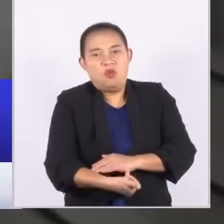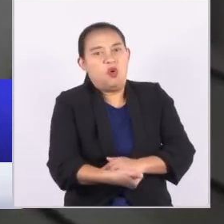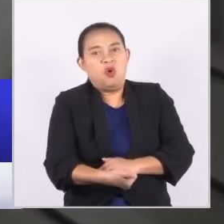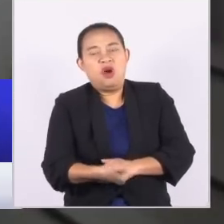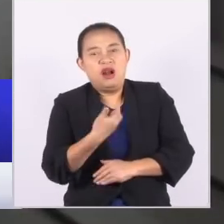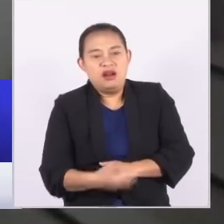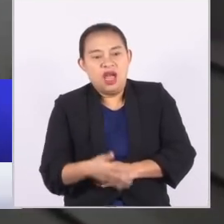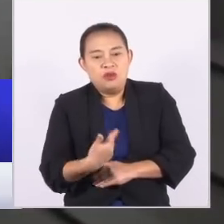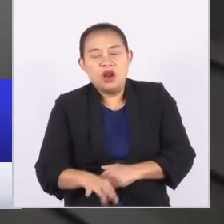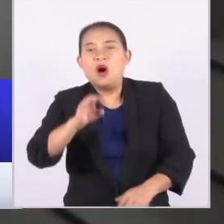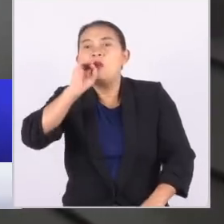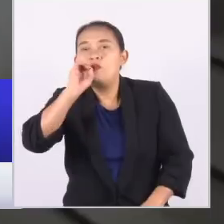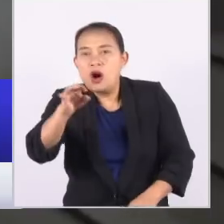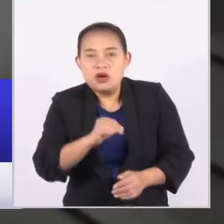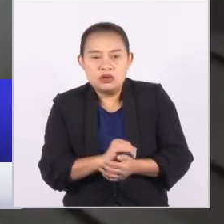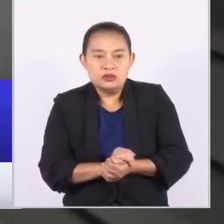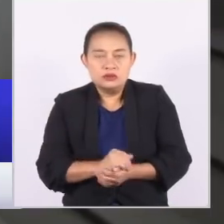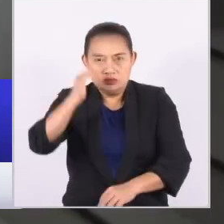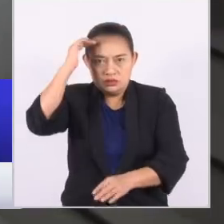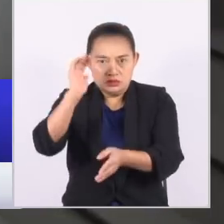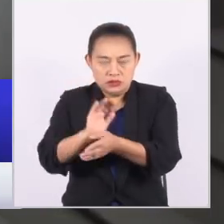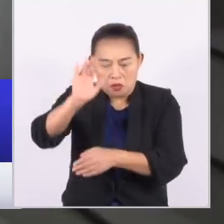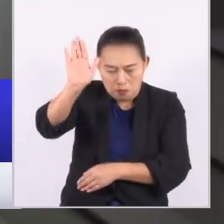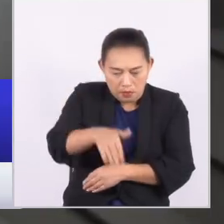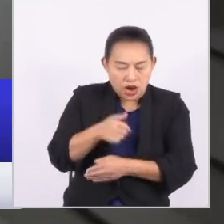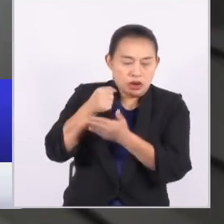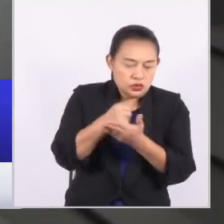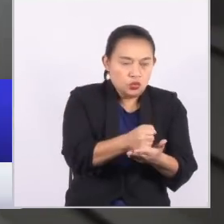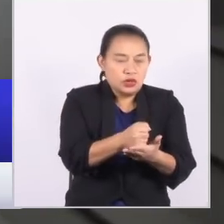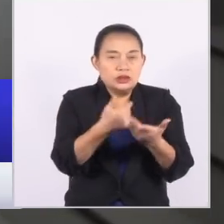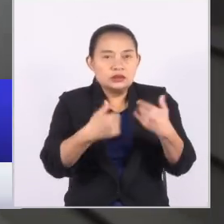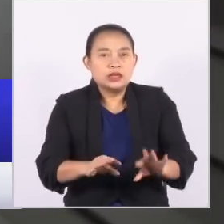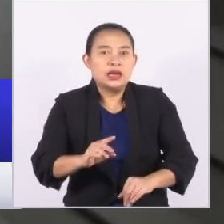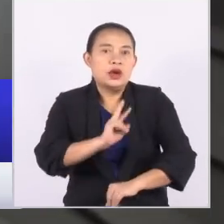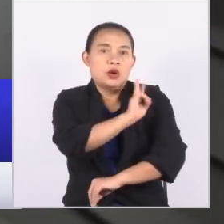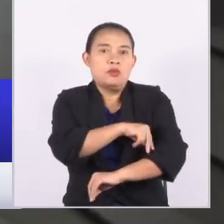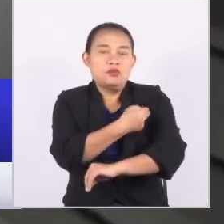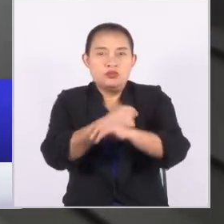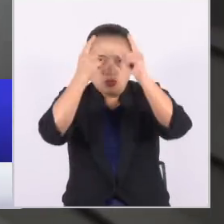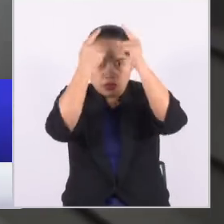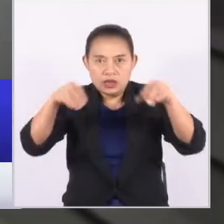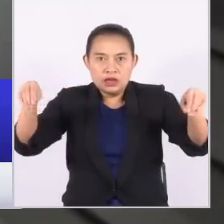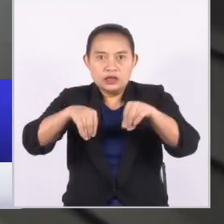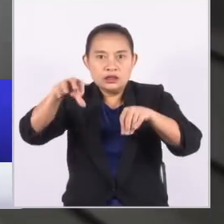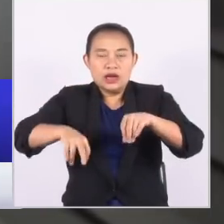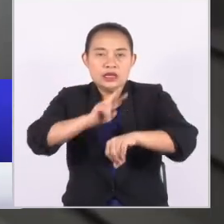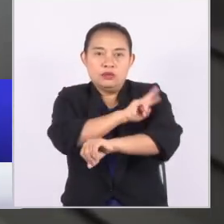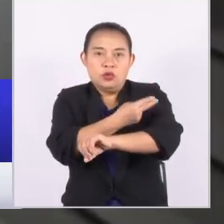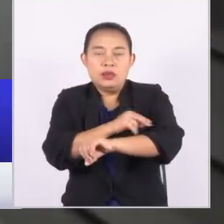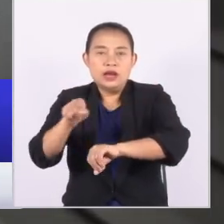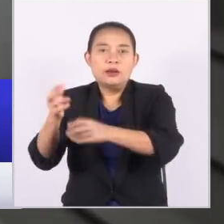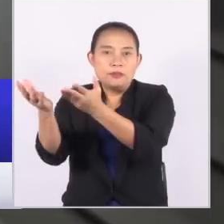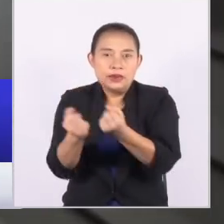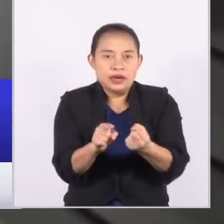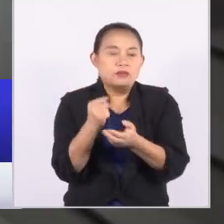ผล่มาแล้วนะครับตำรวจก็เลยเข้าไปช่วยเอาออกมาไว้ด้านหน้าแล้วก็ไปรับพยาบาลที่โรงพยาบาลอยู่ติดกันกับโรงพักนะครับก็พยาบา